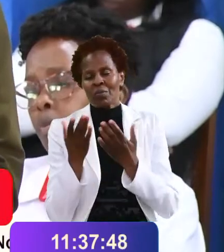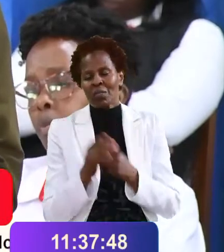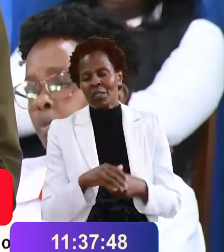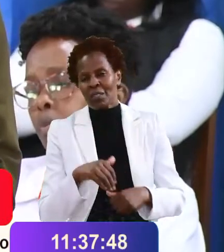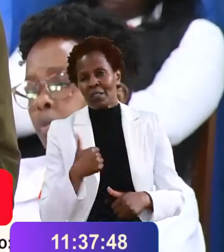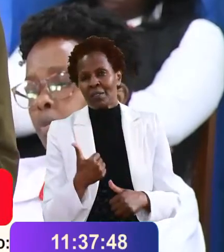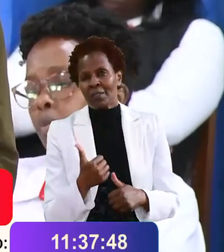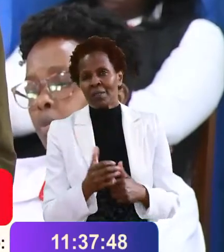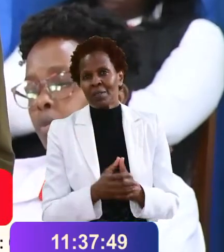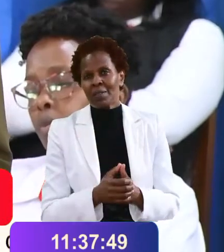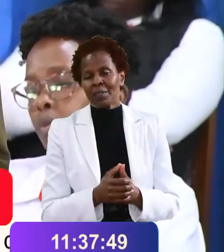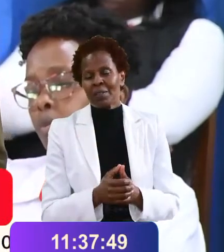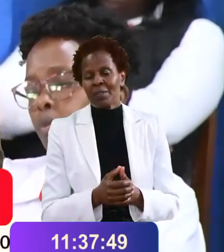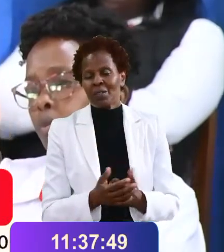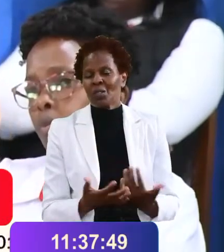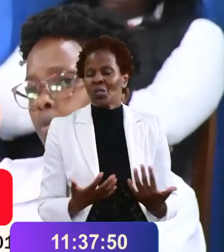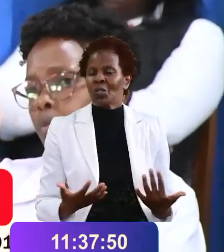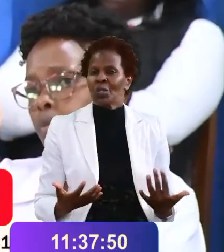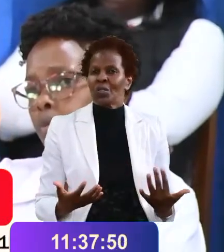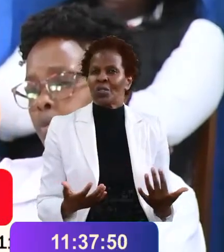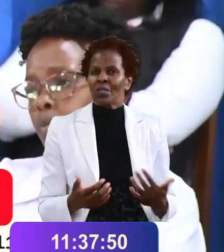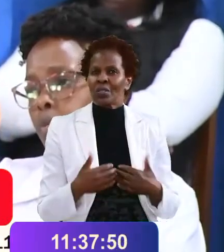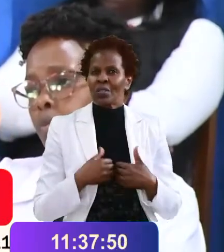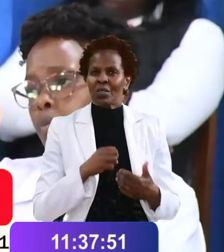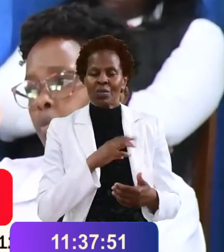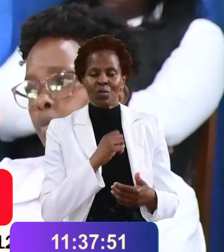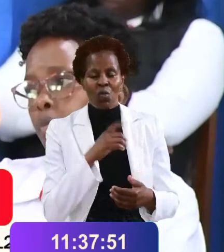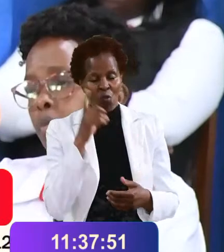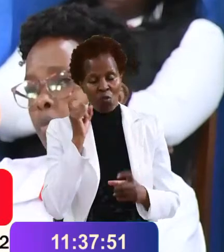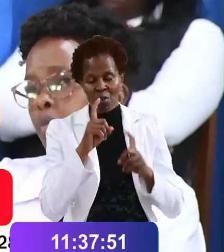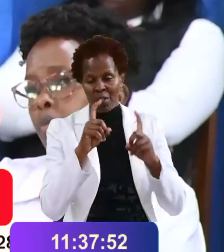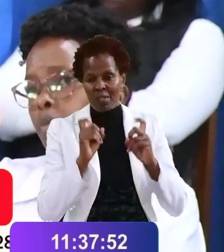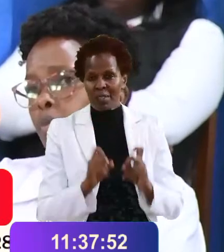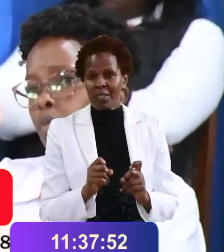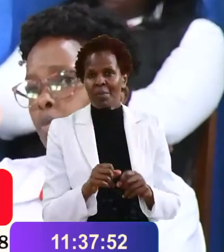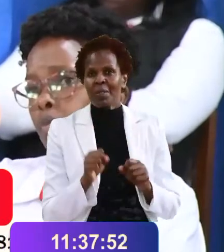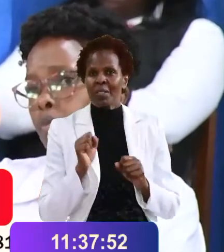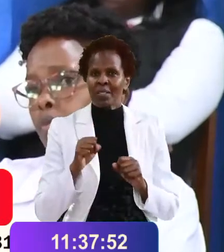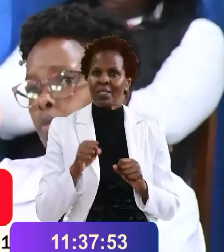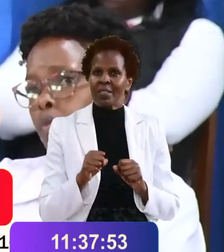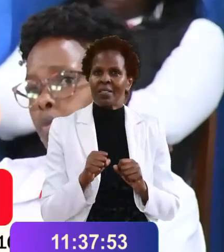Wengine watoto wana uoga wa mtihani,